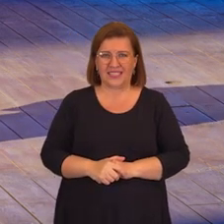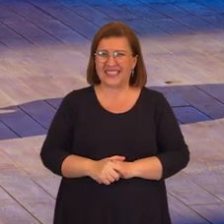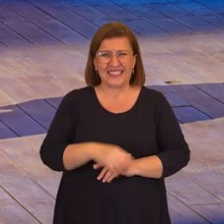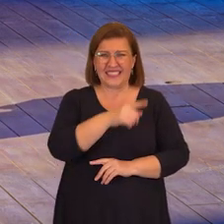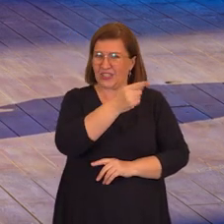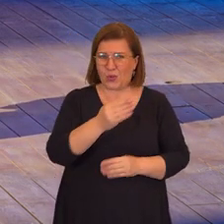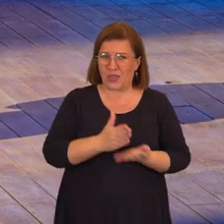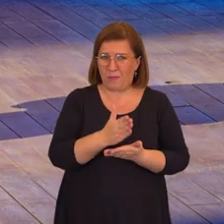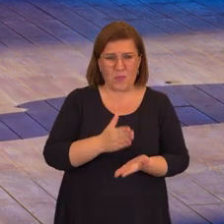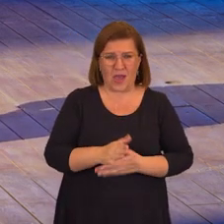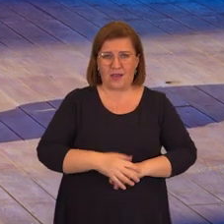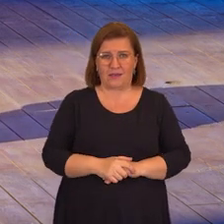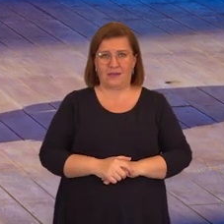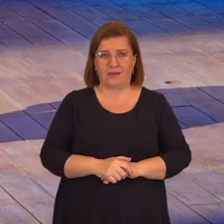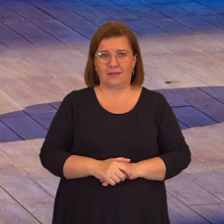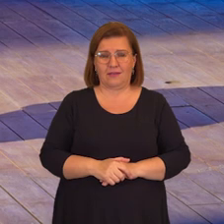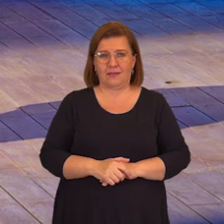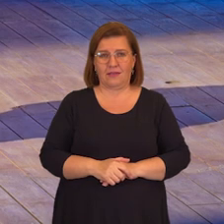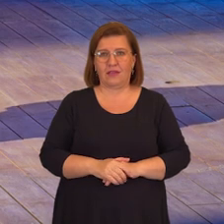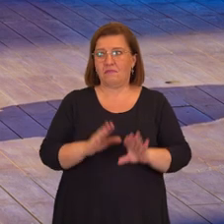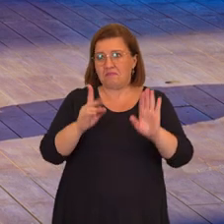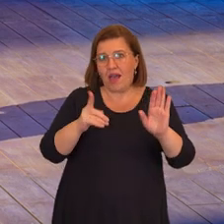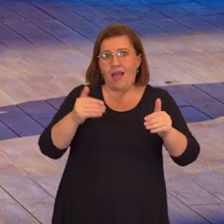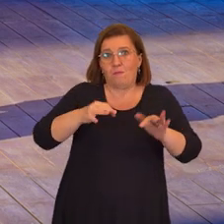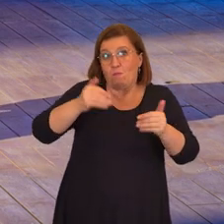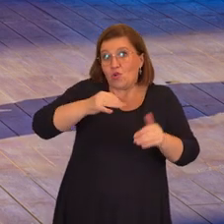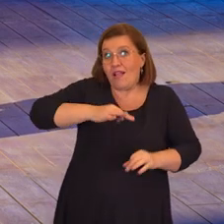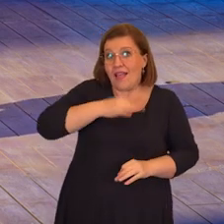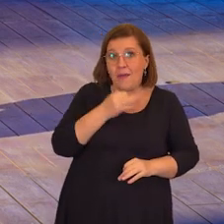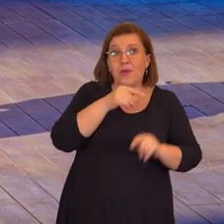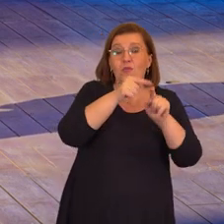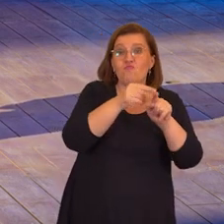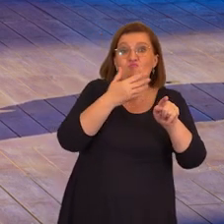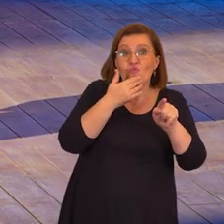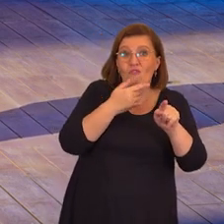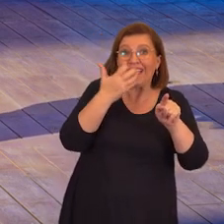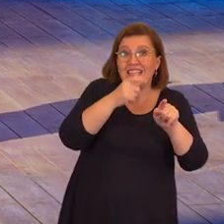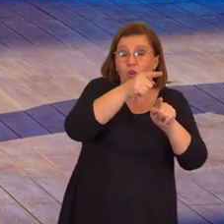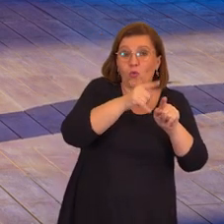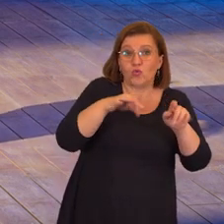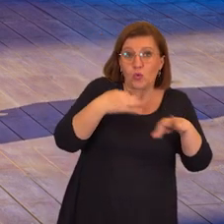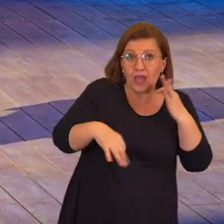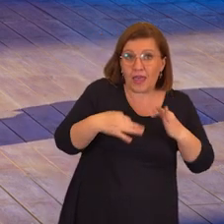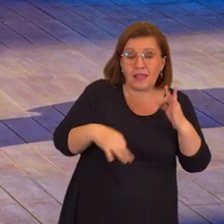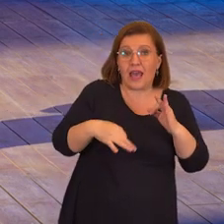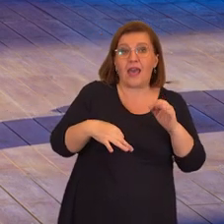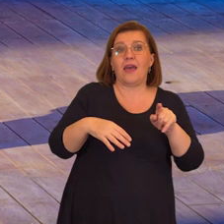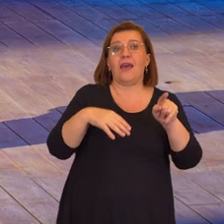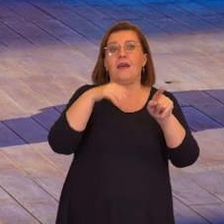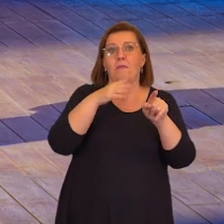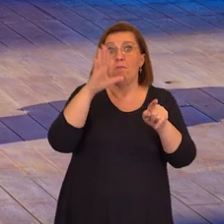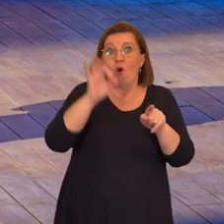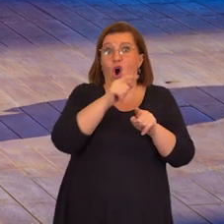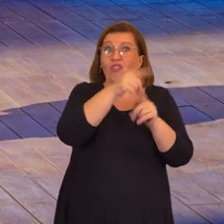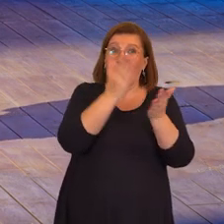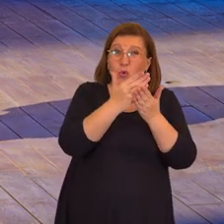pomaga, a wystarczy otworzyć na ten dialog. Babcia nie mówi nam o tym, bo już jedną nogą wchodzi do trumny, ale dlatego,